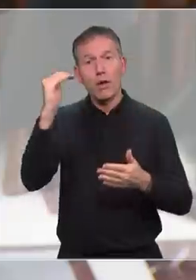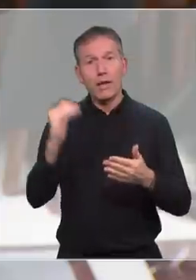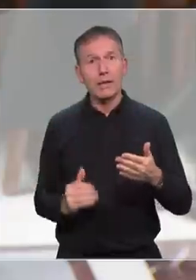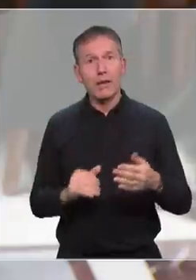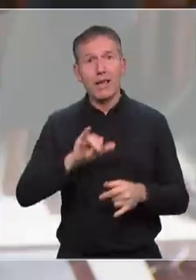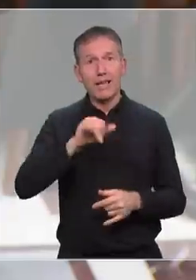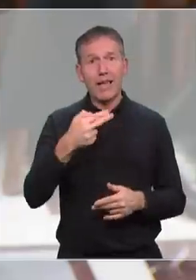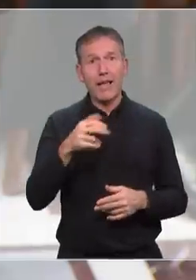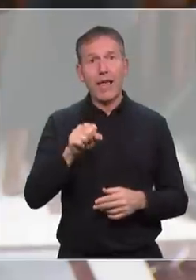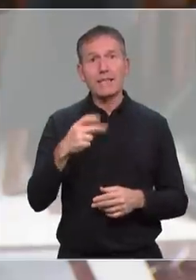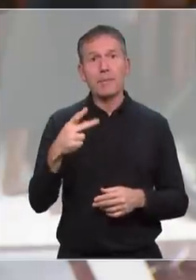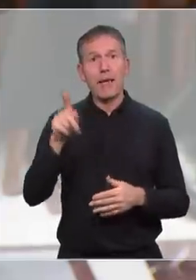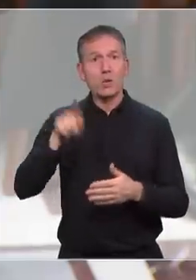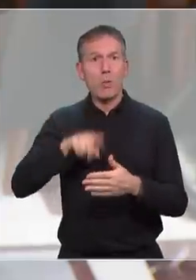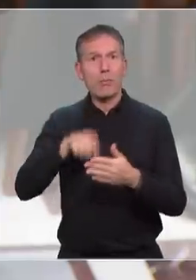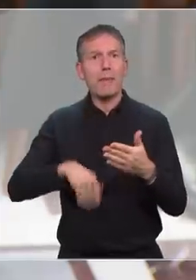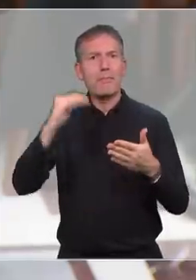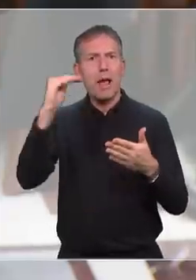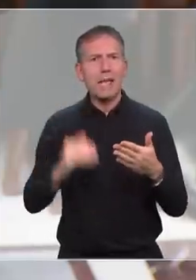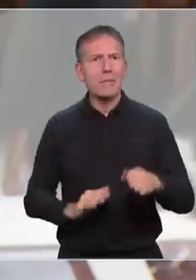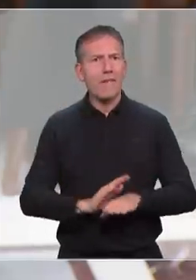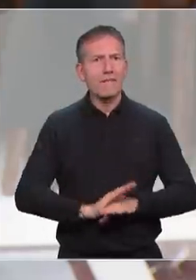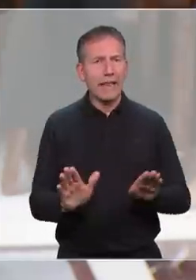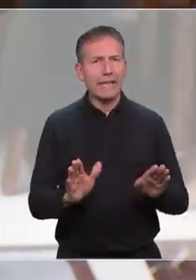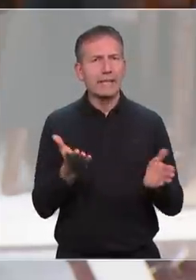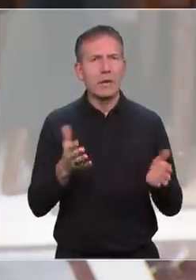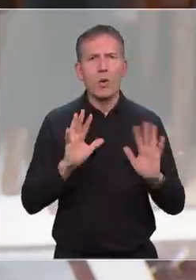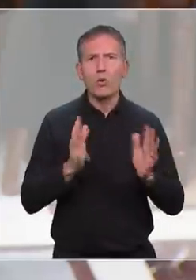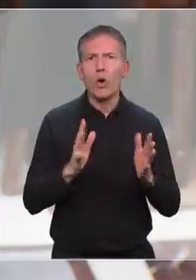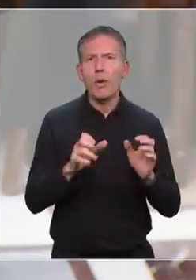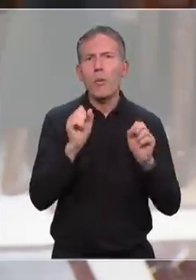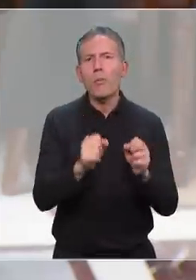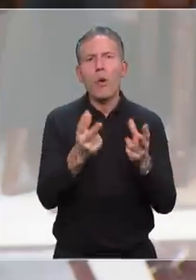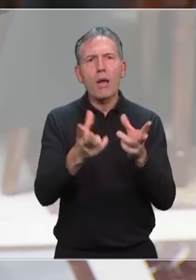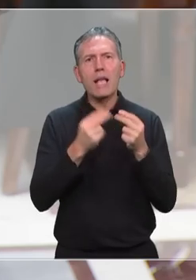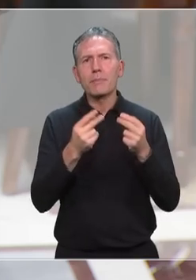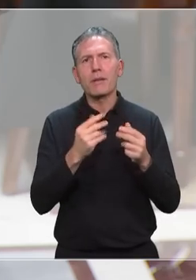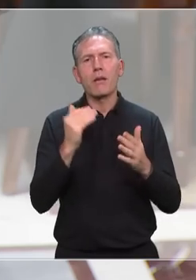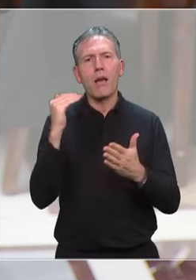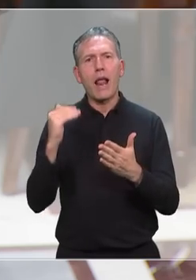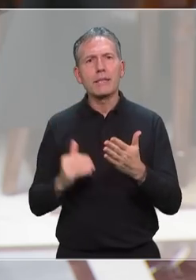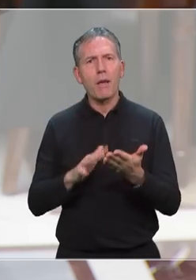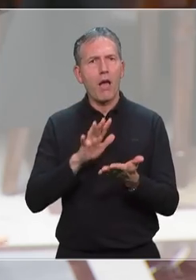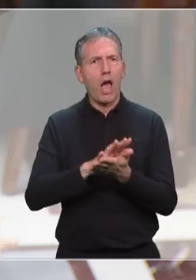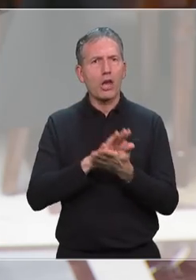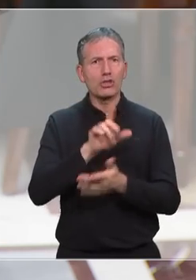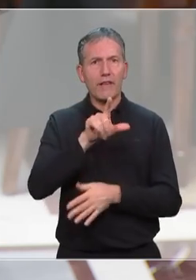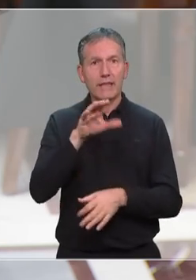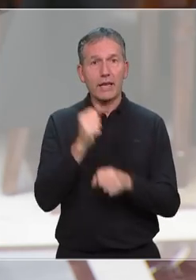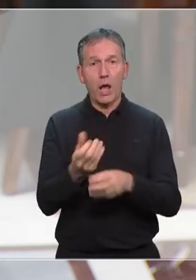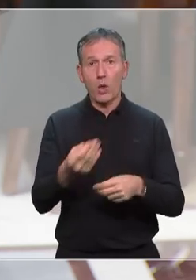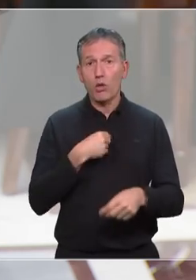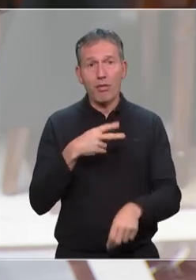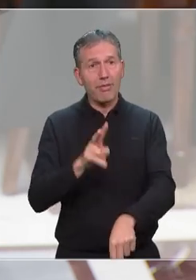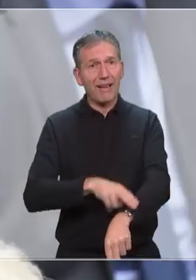l'INSP. Mesdames et messieurs les députés, comment expliquer qu'un classement obtenu à 25 ans venait sceller une